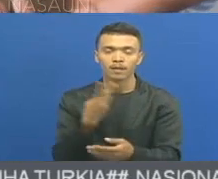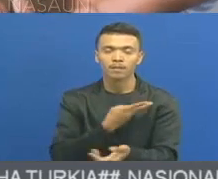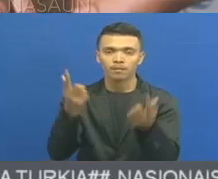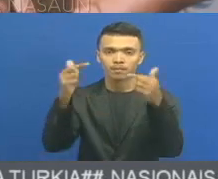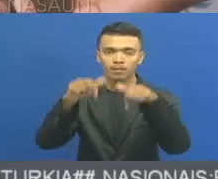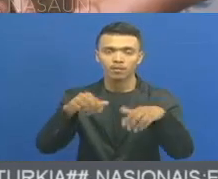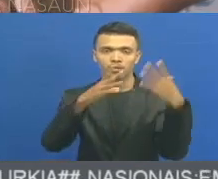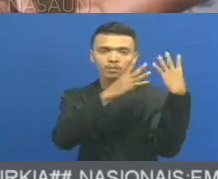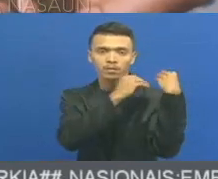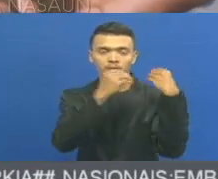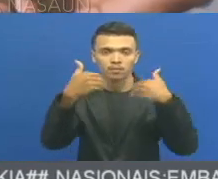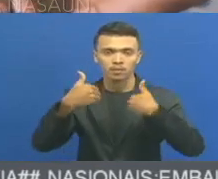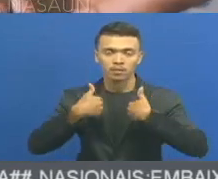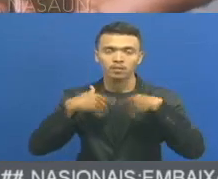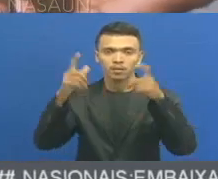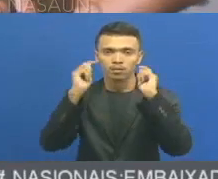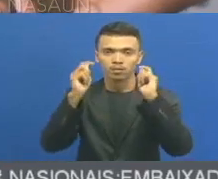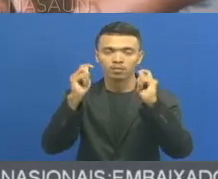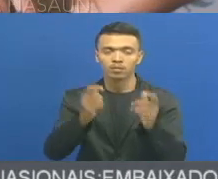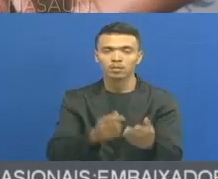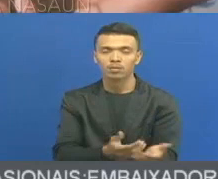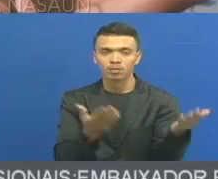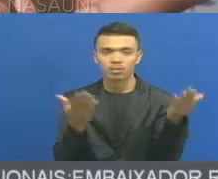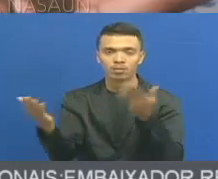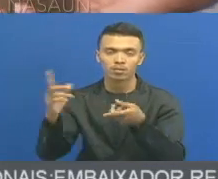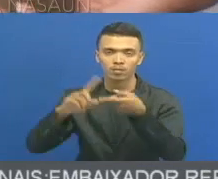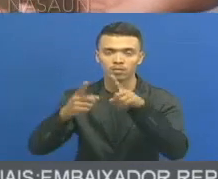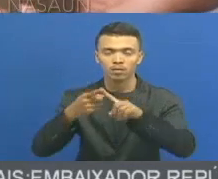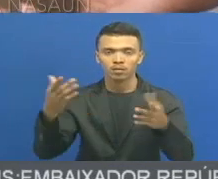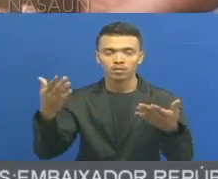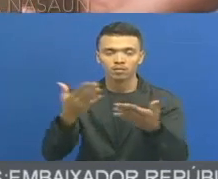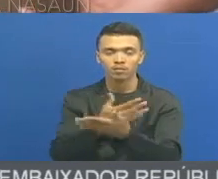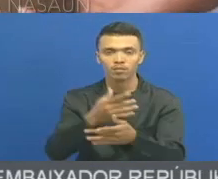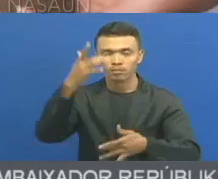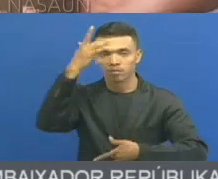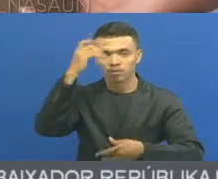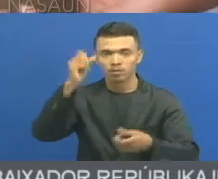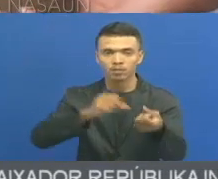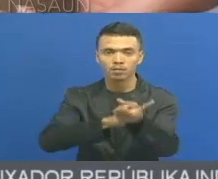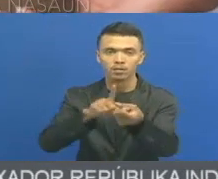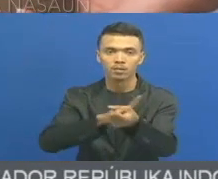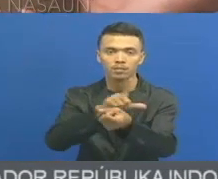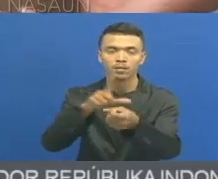iha, ami koko prat data kolega sira fon tamba agora da daun nemos. Moras lepra ni sesai hela hanesang